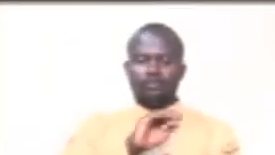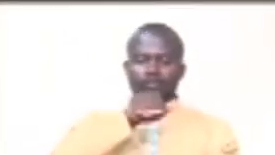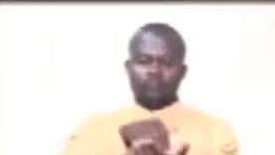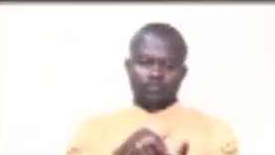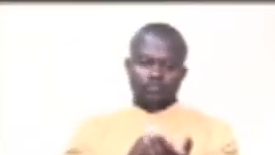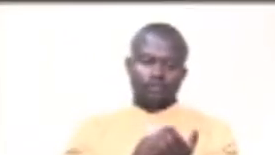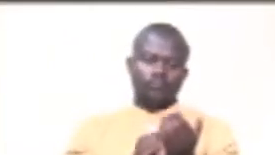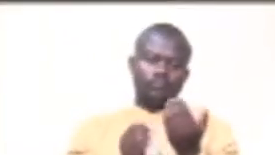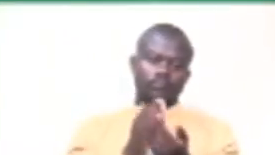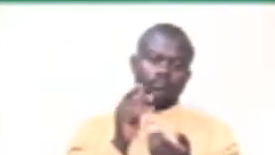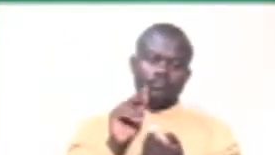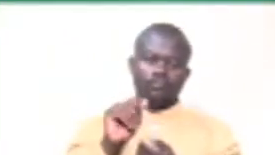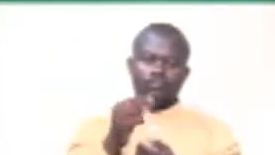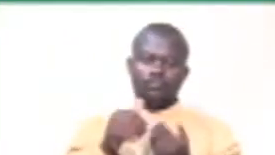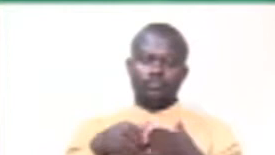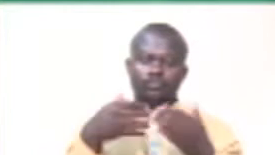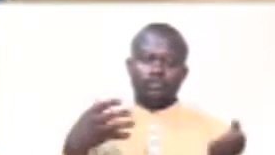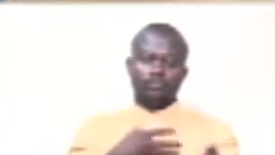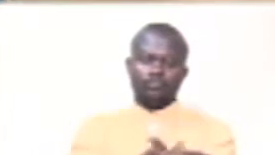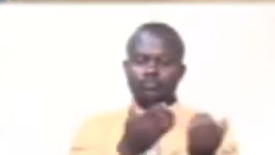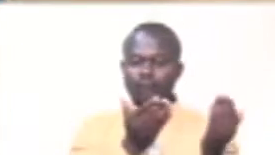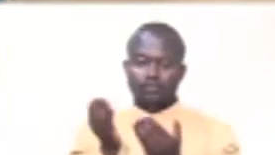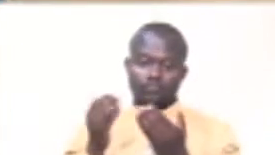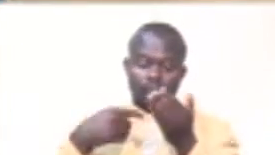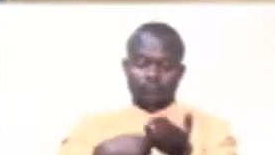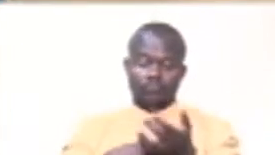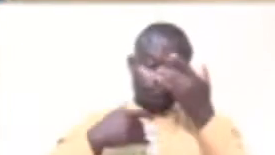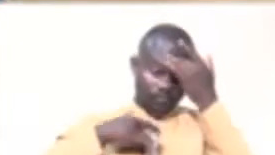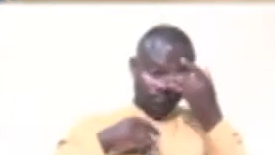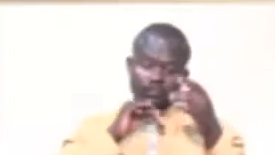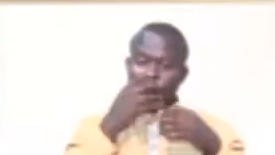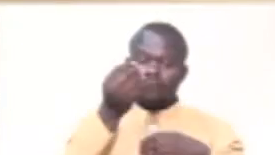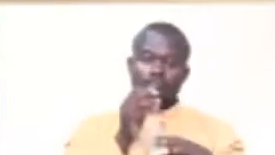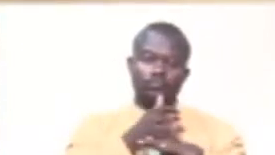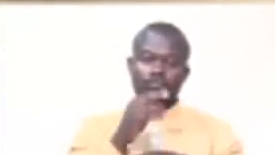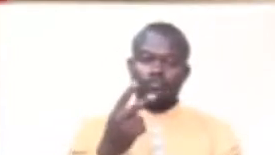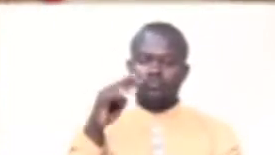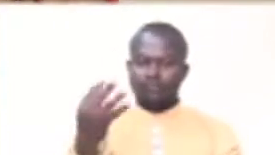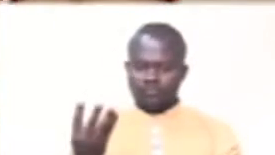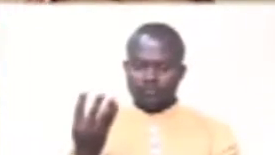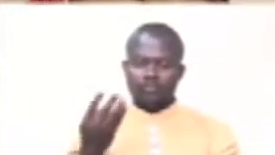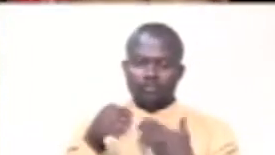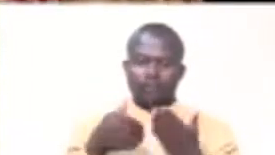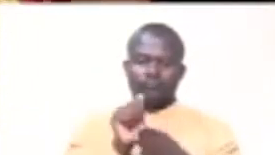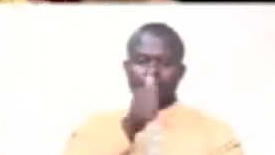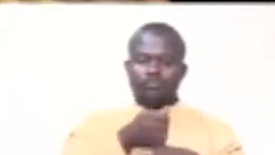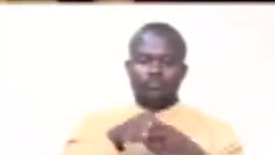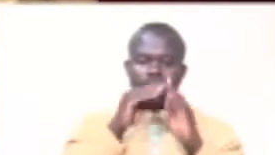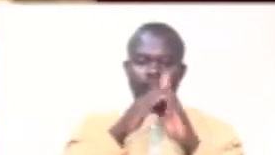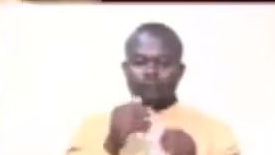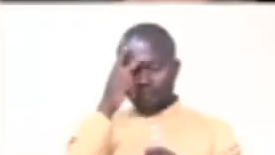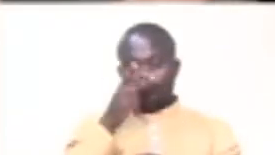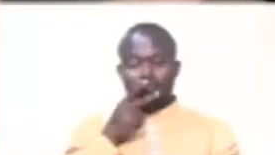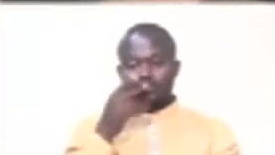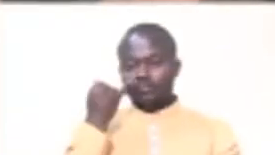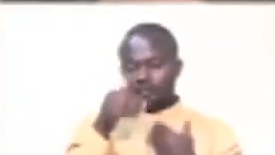nderabuzima cya Kinigi cyahawe ubushobozi bwo kwakira abarwayi bivuza badataha bagera kuri 24 n'ibitanda 10 byashyizwe mu nzu y'ababyeyi.